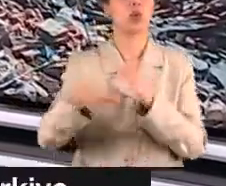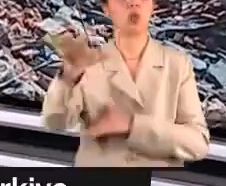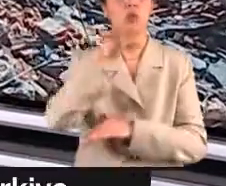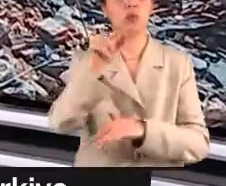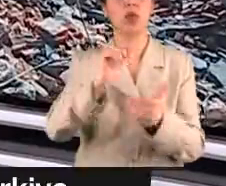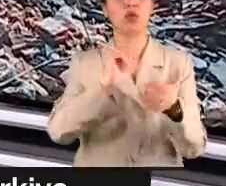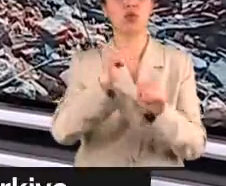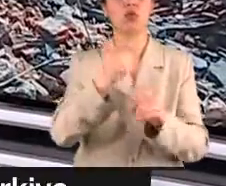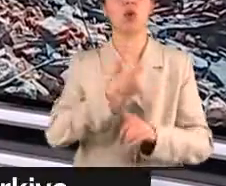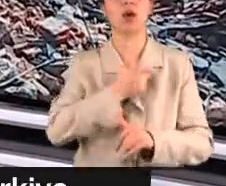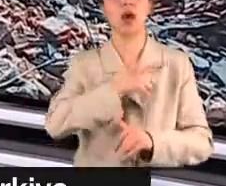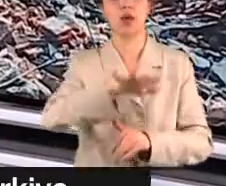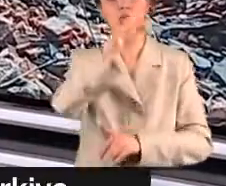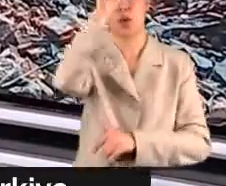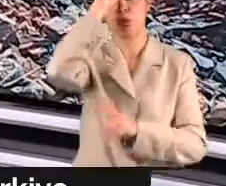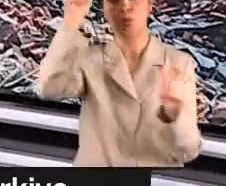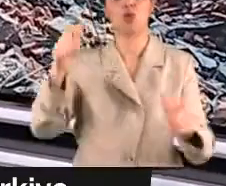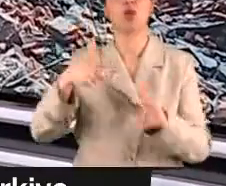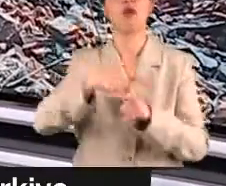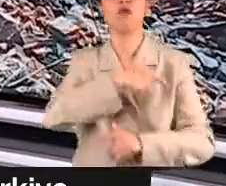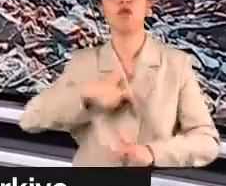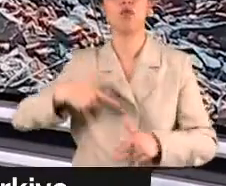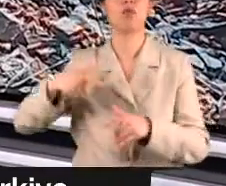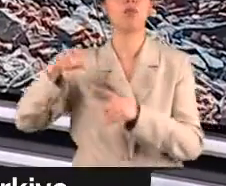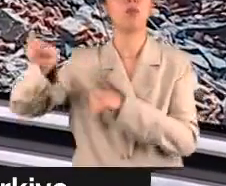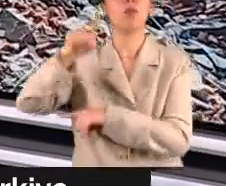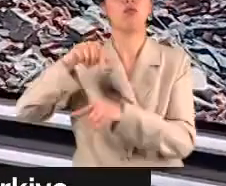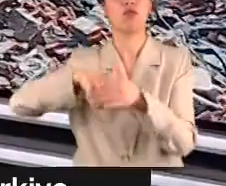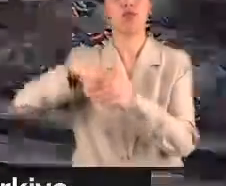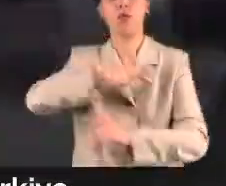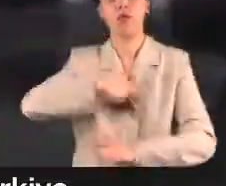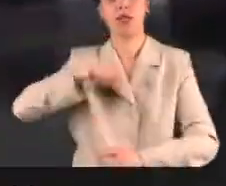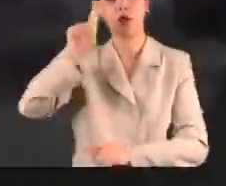hem spor hukukçularına hem de Türkiye Futbol Federasyonu'na sorduk.